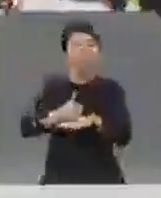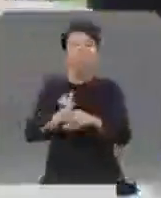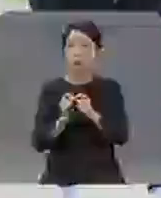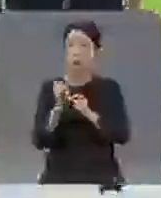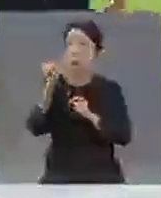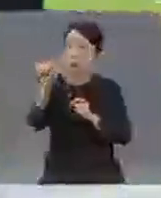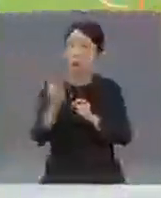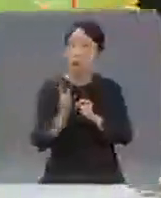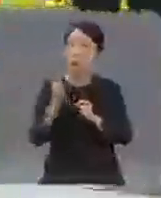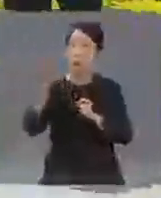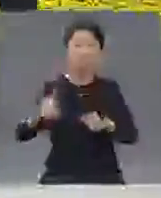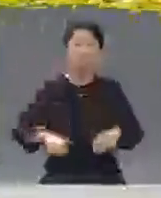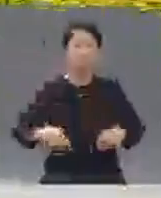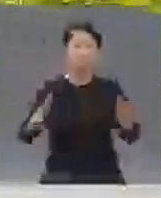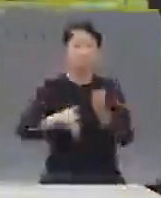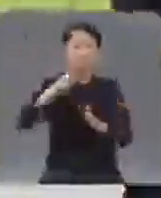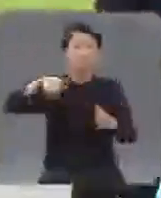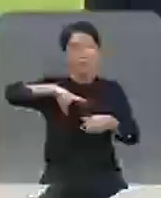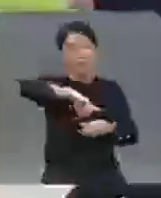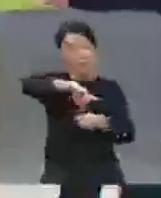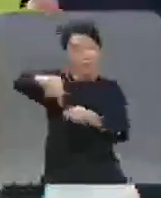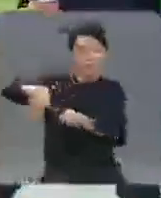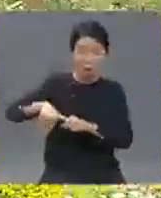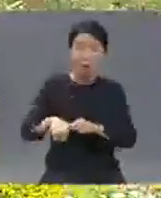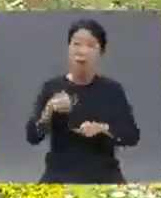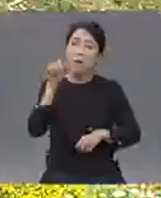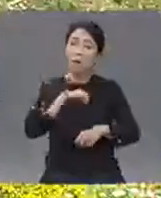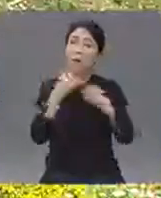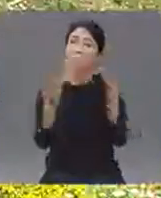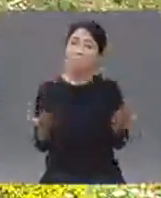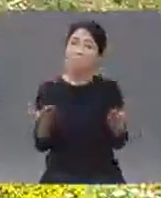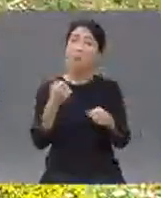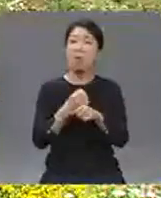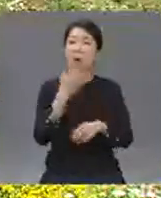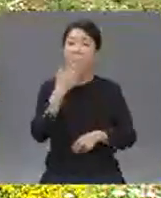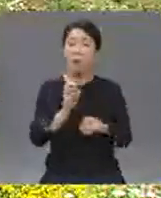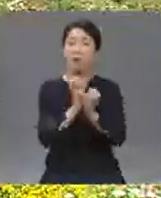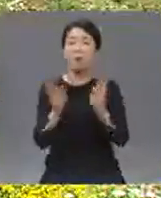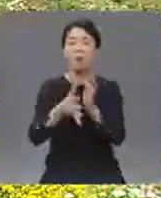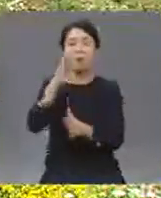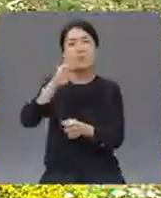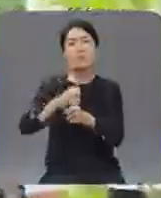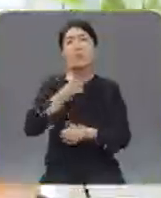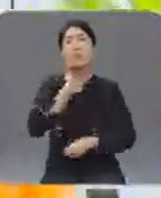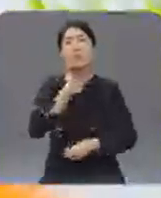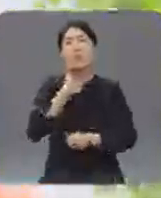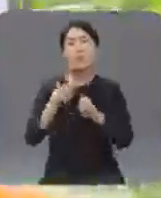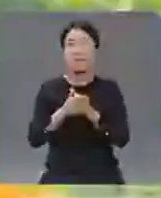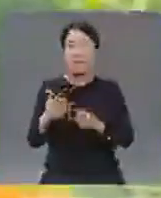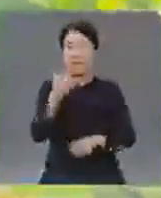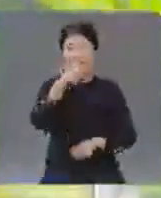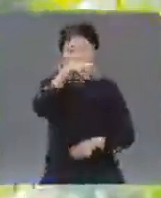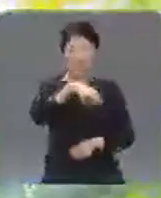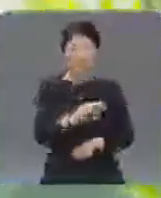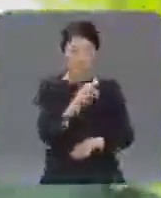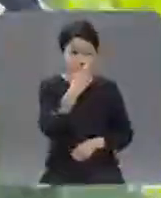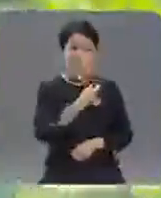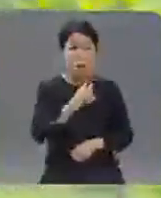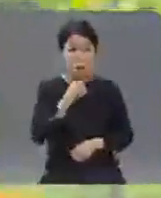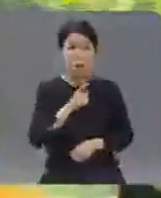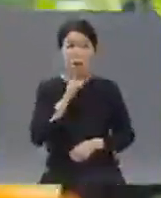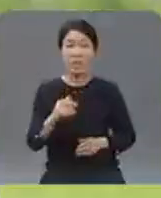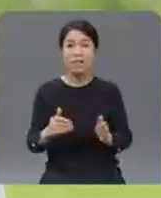나가지 않고 시내에서도 여가를 즐길 수 있는 정원도시를 만드는게 꿈이라면서 순천에서 배워가겠다고